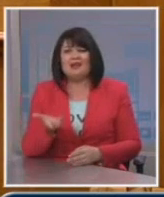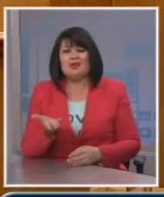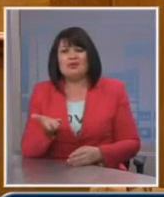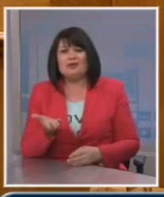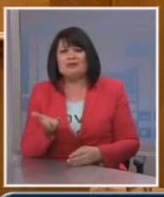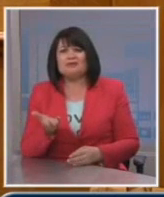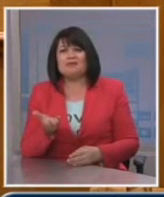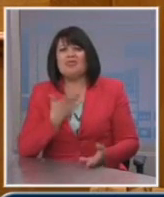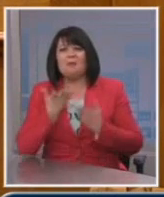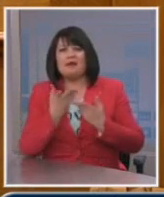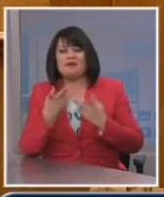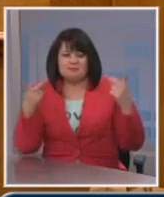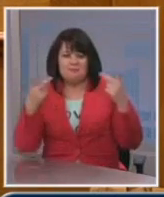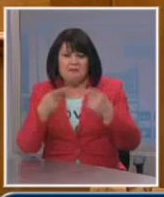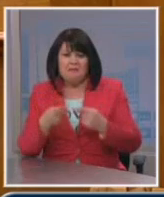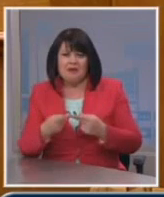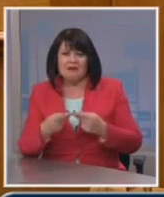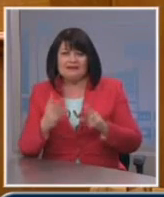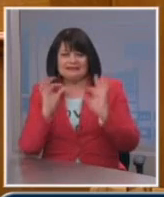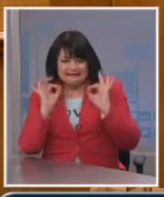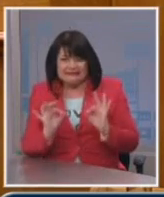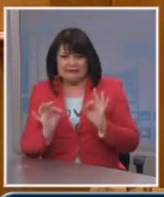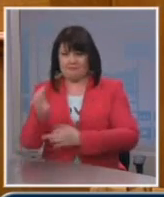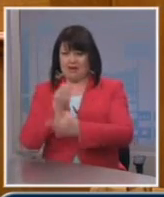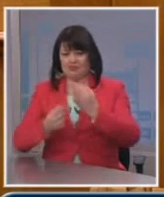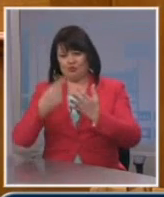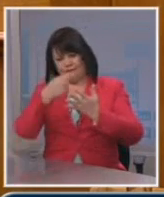δαπανών? Κάντε το λίγο πιο συγκεκριμένα.